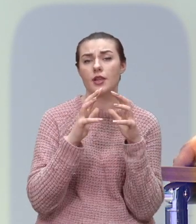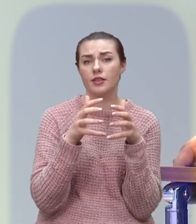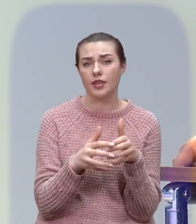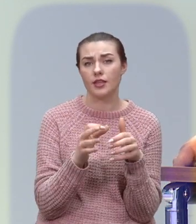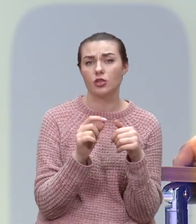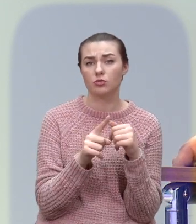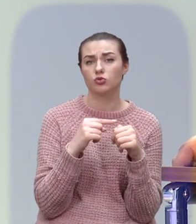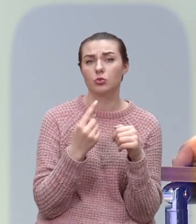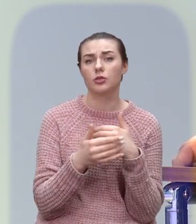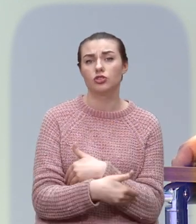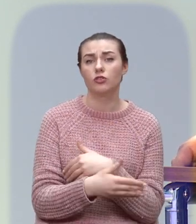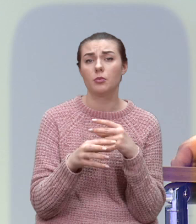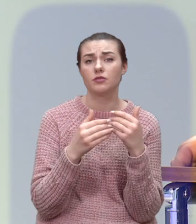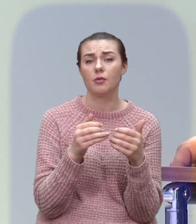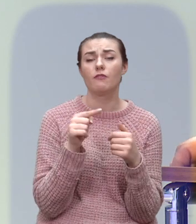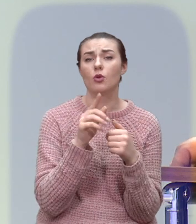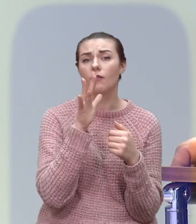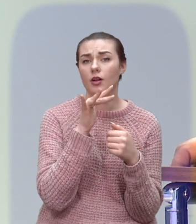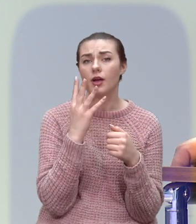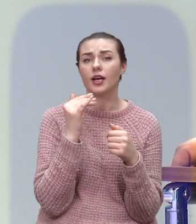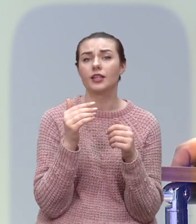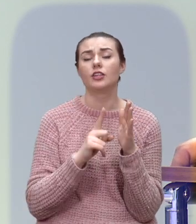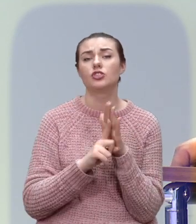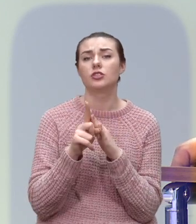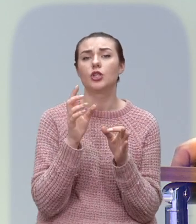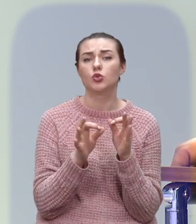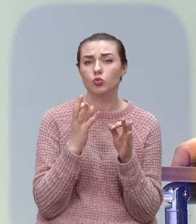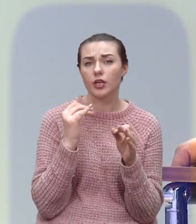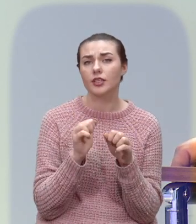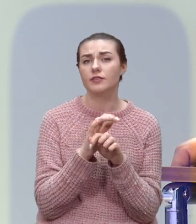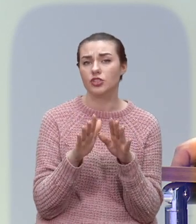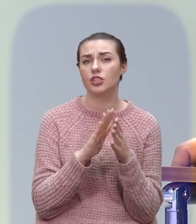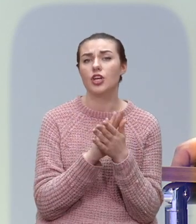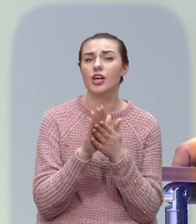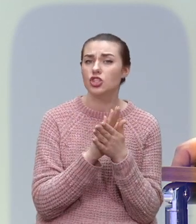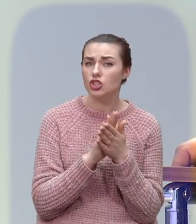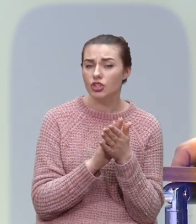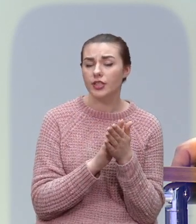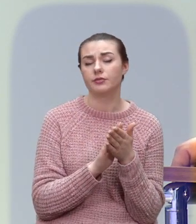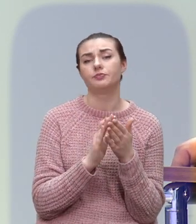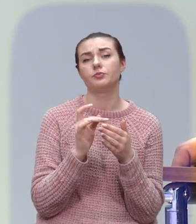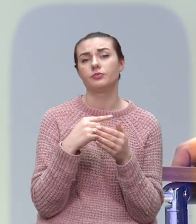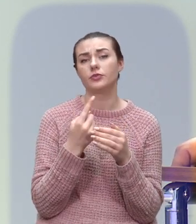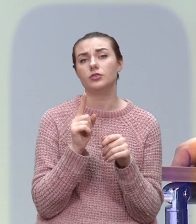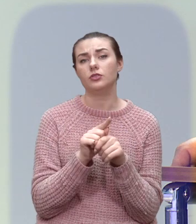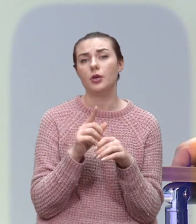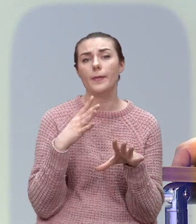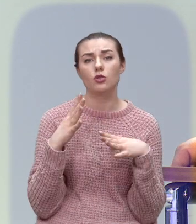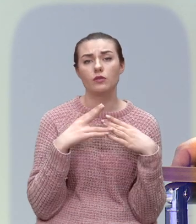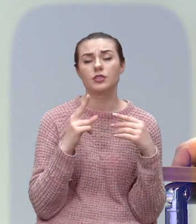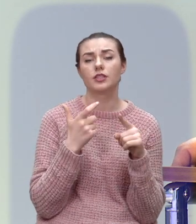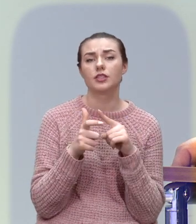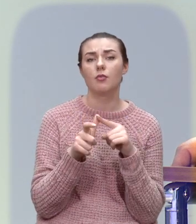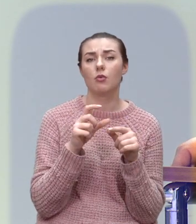планеты о том что мы живем с вами в то время когда начался суд когда святилище а че стена очищена и мы должны